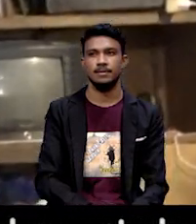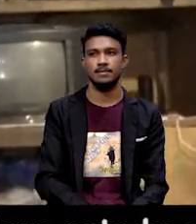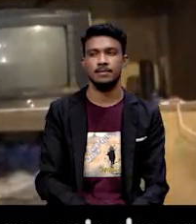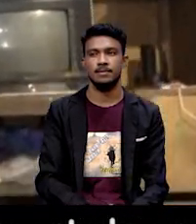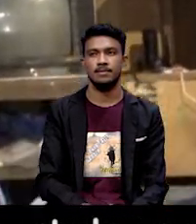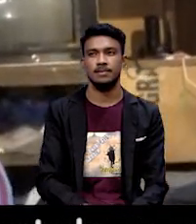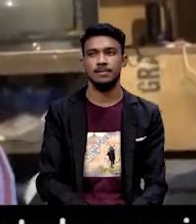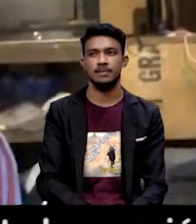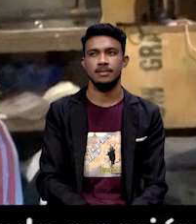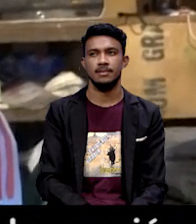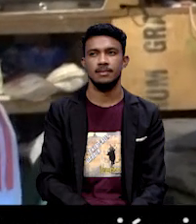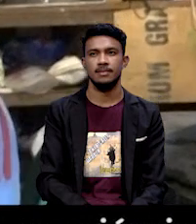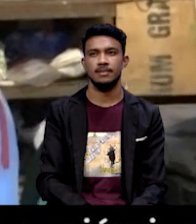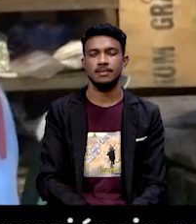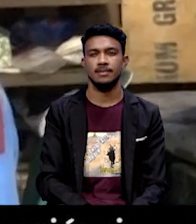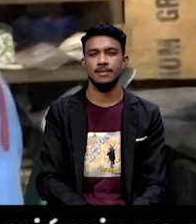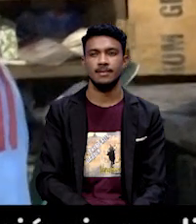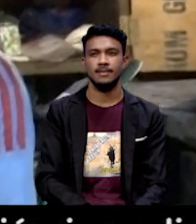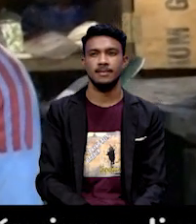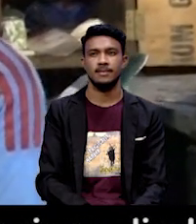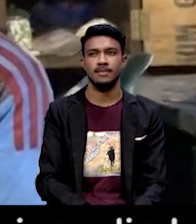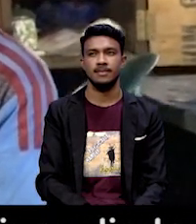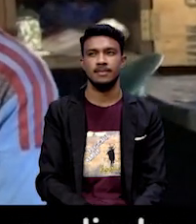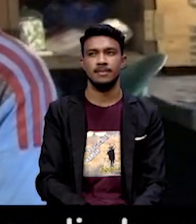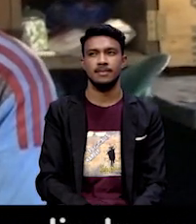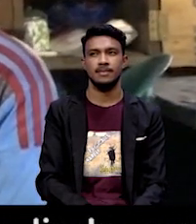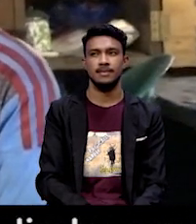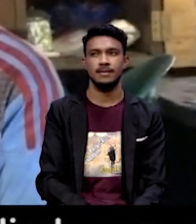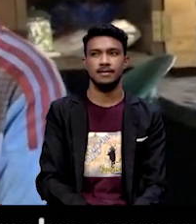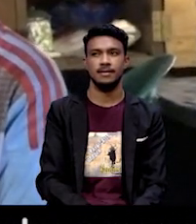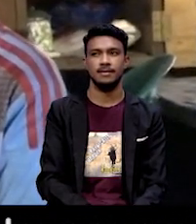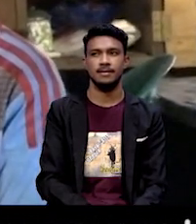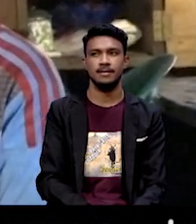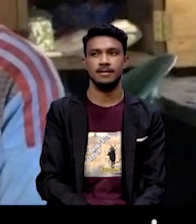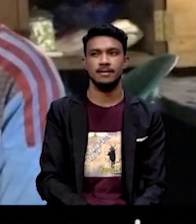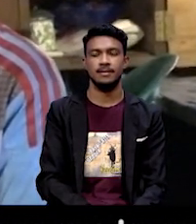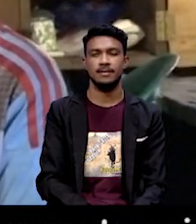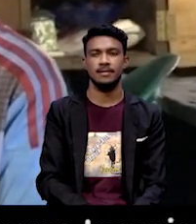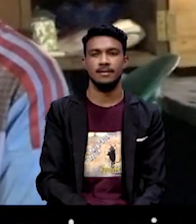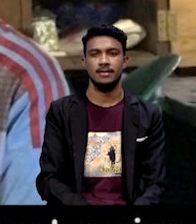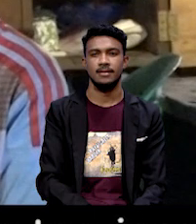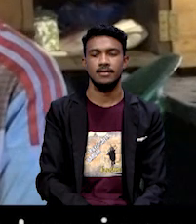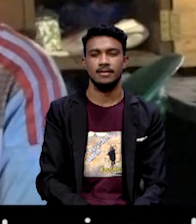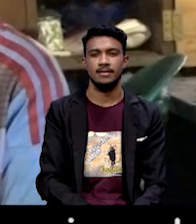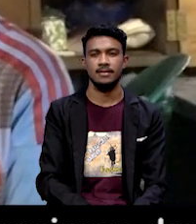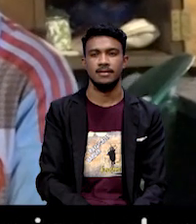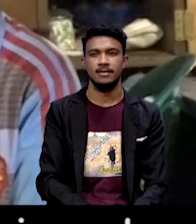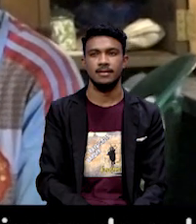Ini dia kalae. Iya. Okto hal helu seda? Pentolan. Atul bafang ka? Ah,